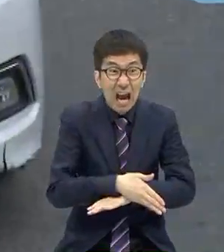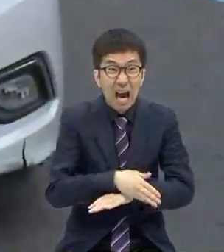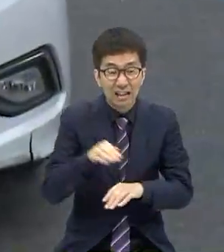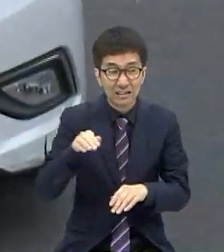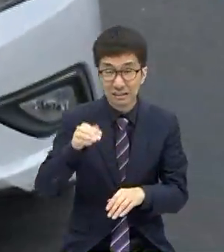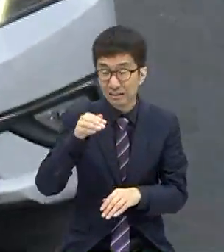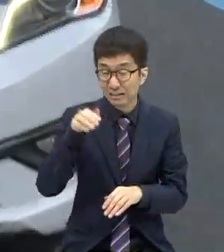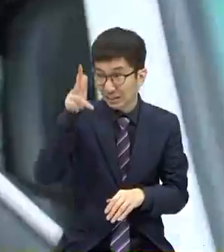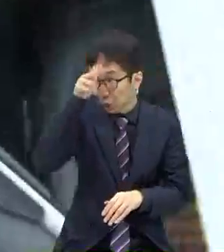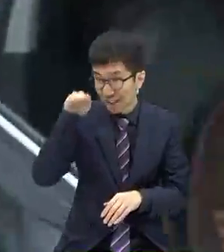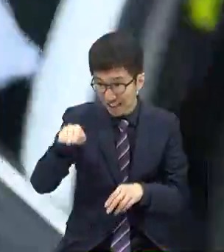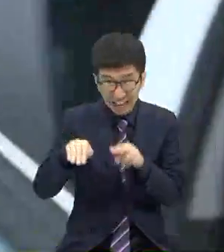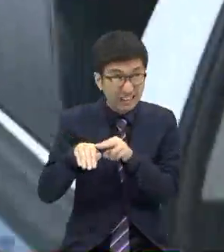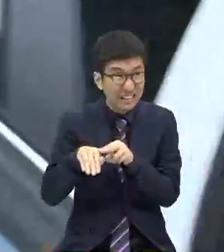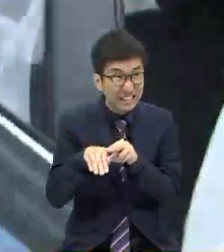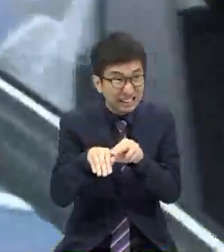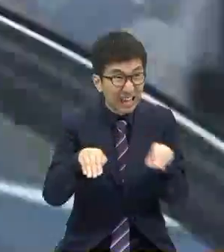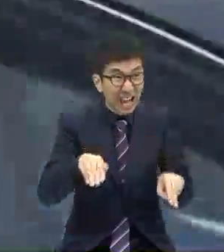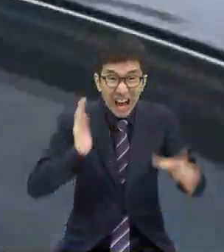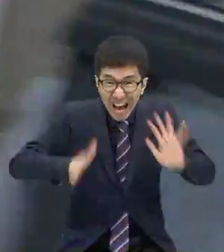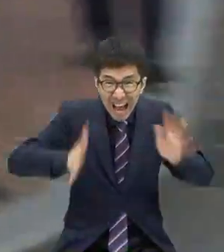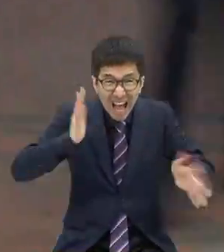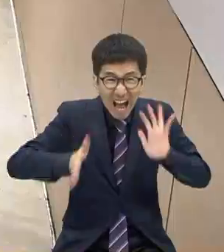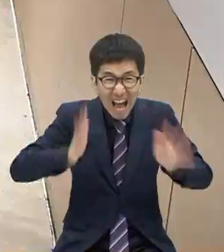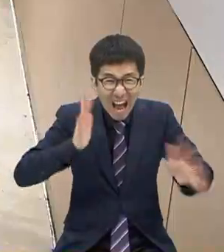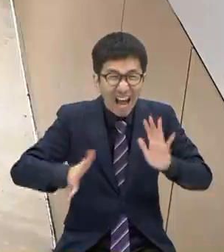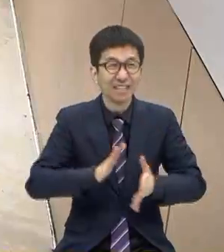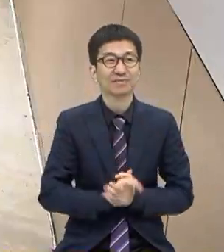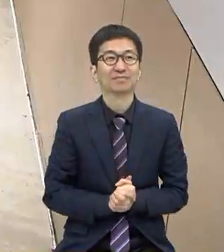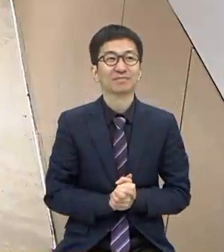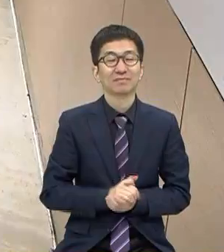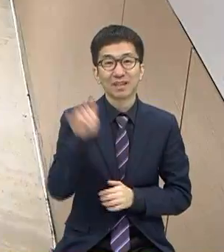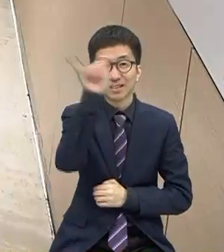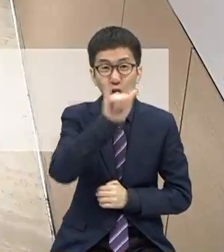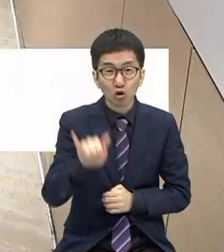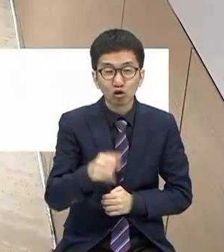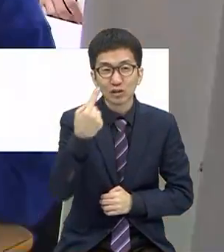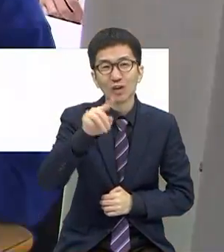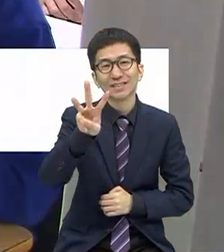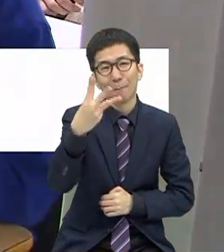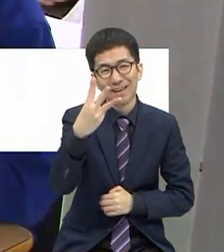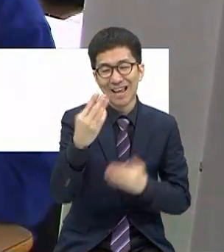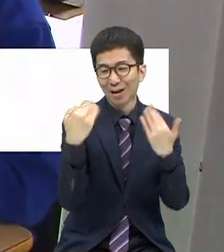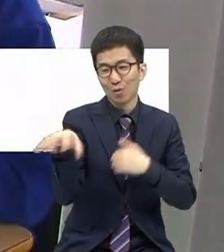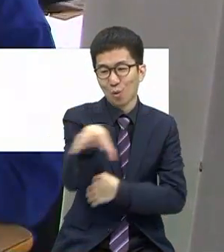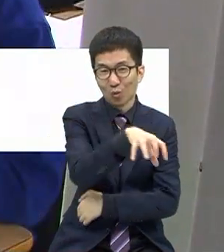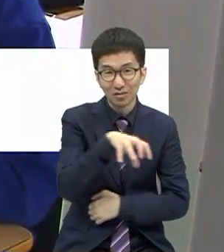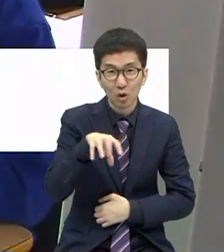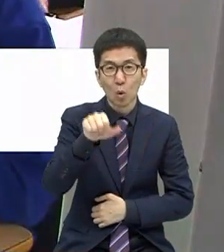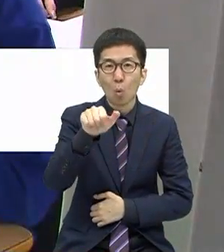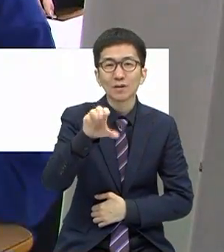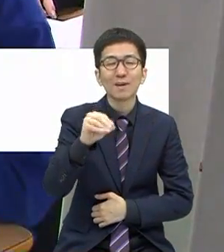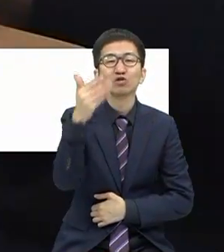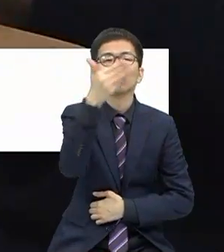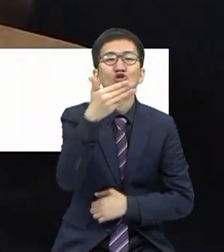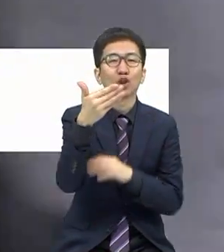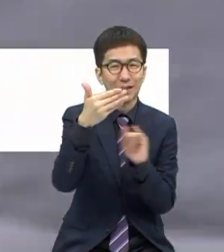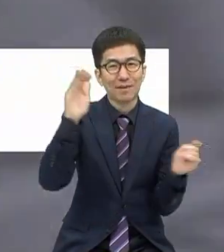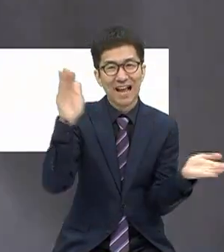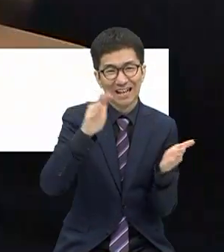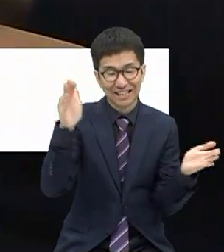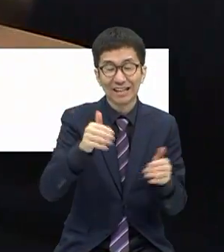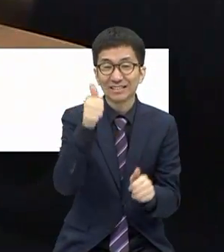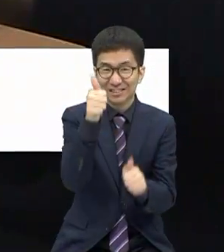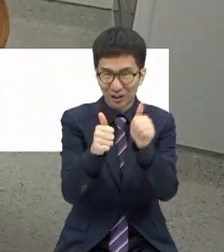순찰찰 얻어타고 시험장으로 급히 뛰어들어갑니다. 전국 1,300여 개 시험장에서 50만 9천여 명의 수험생이